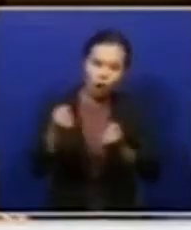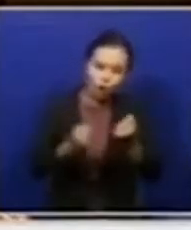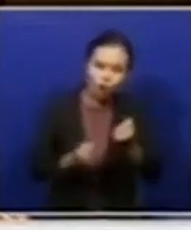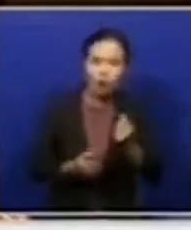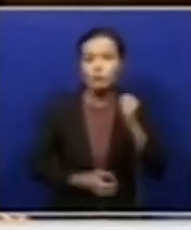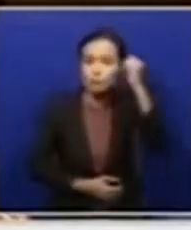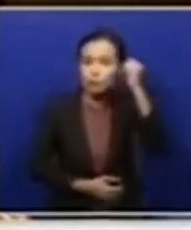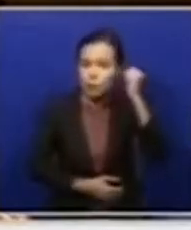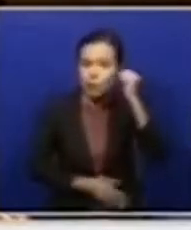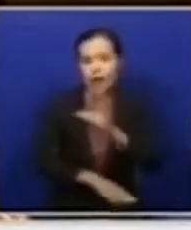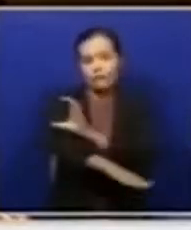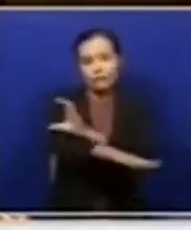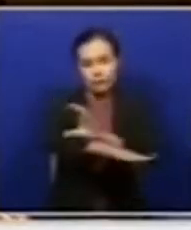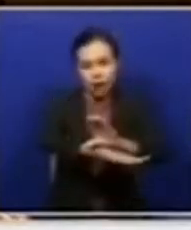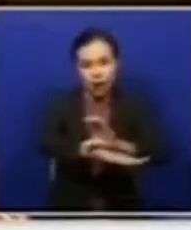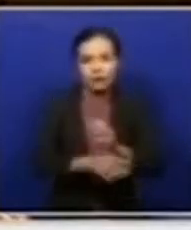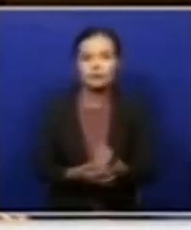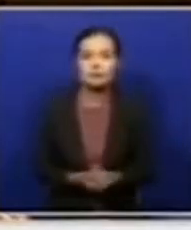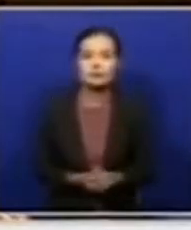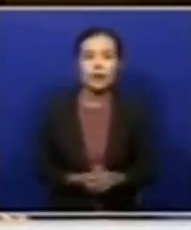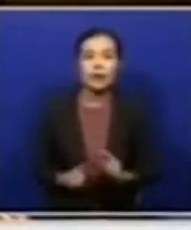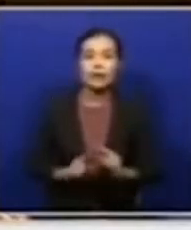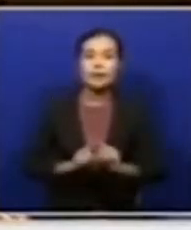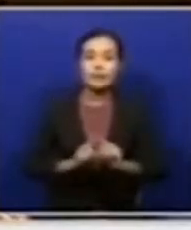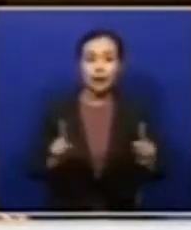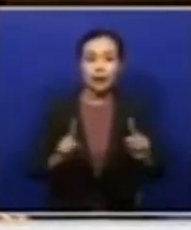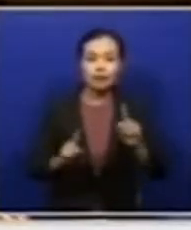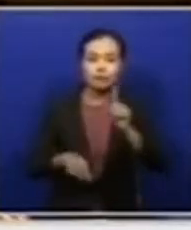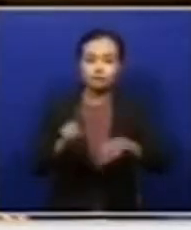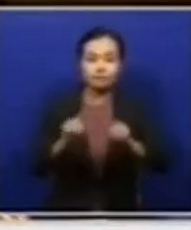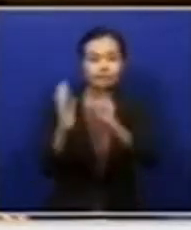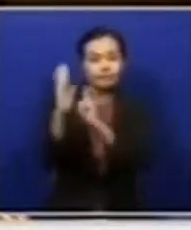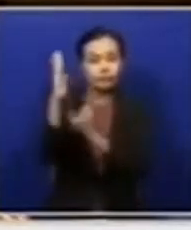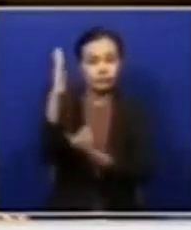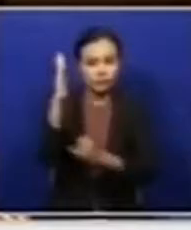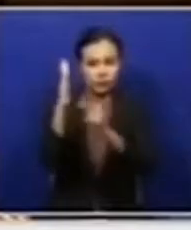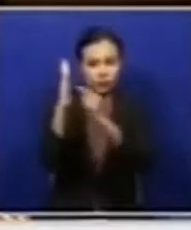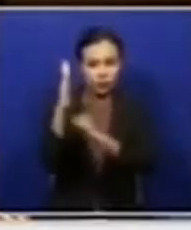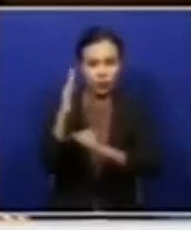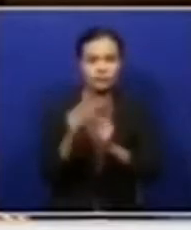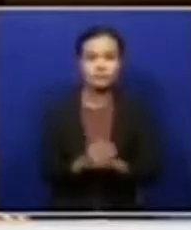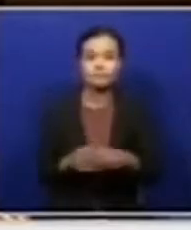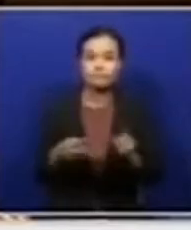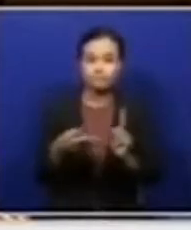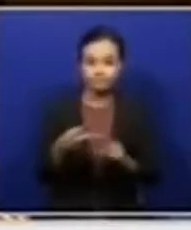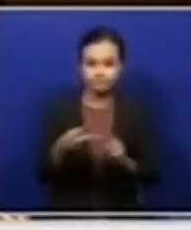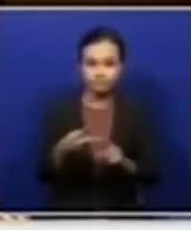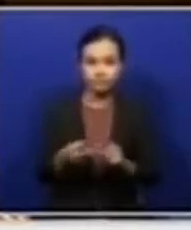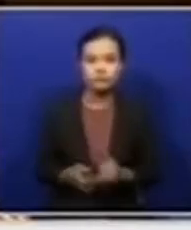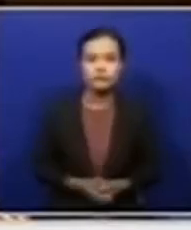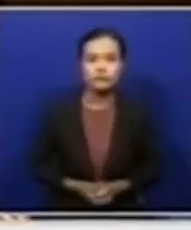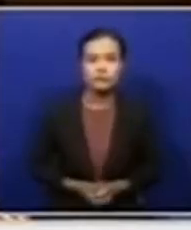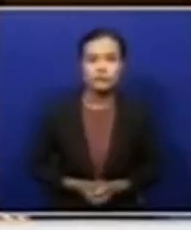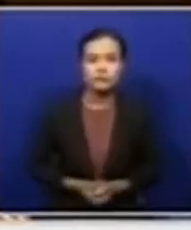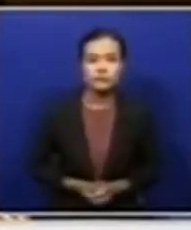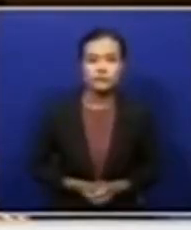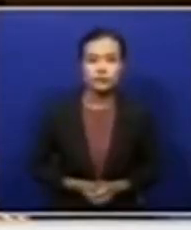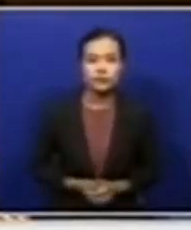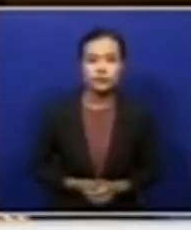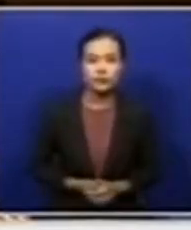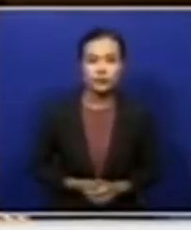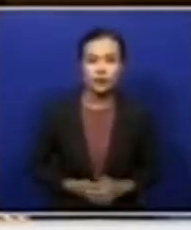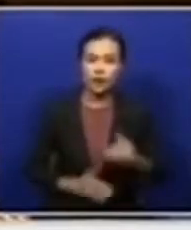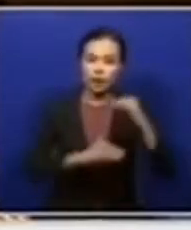ารถไฟฟ้าแตกต่างจากที่กันไปตามละจังหวัดนะครับอันที่2ครับก็คือเป็นแบบให้แบบกำหนดระยะเวลา